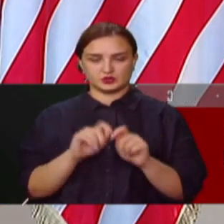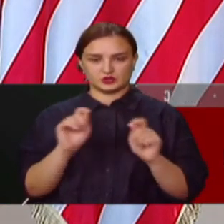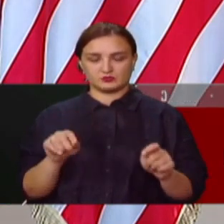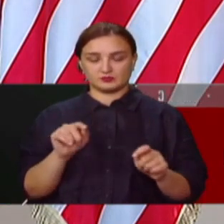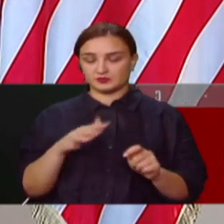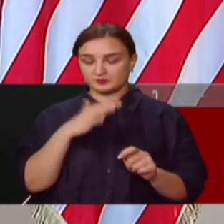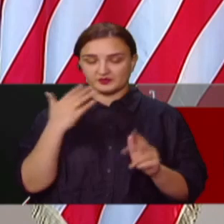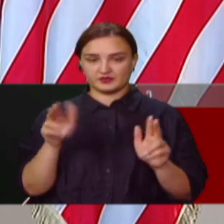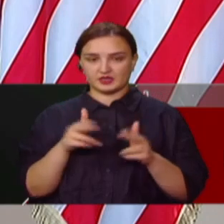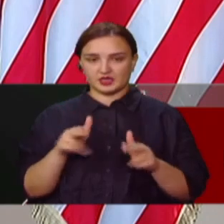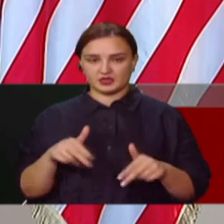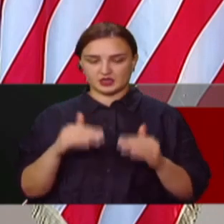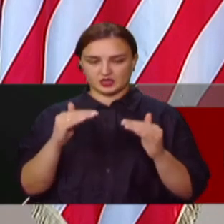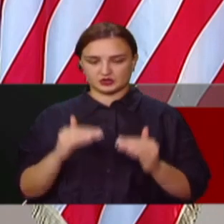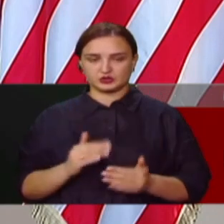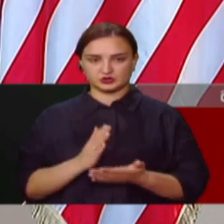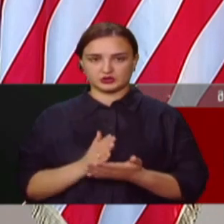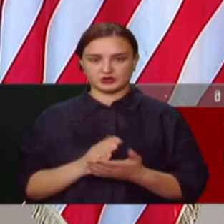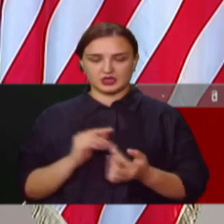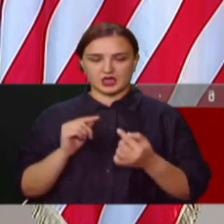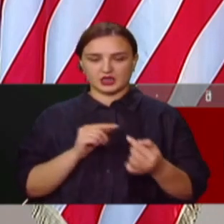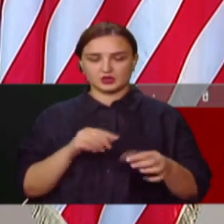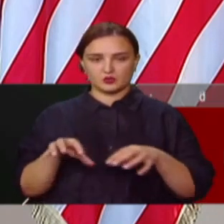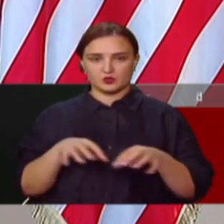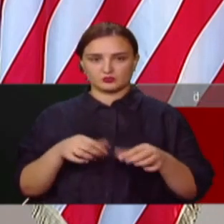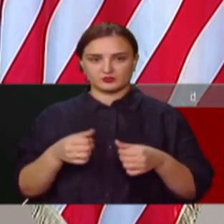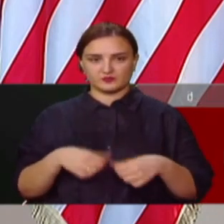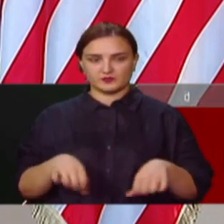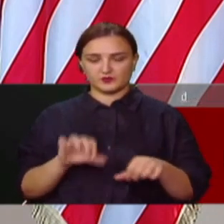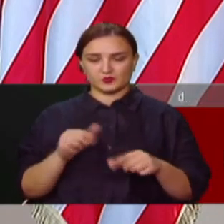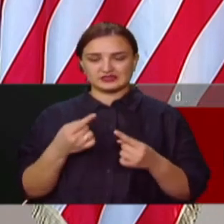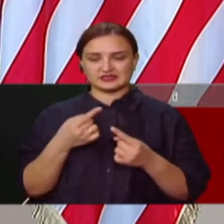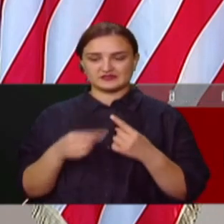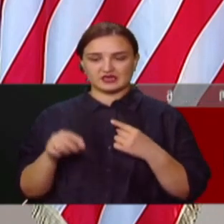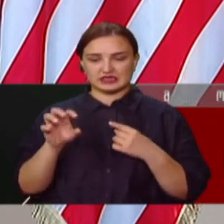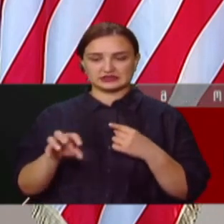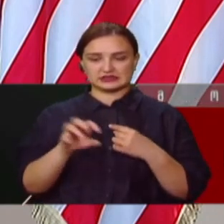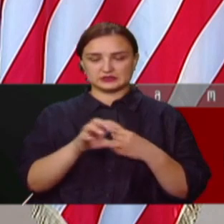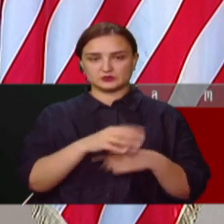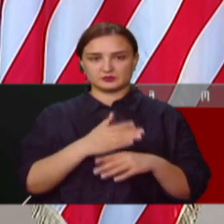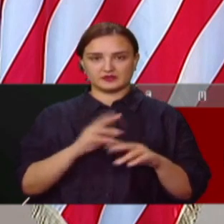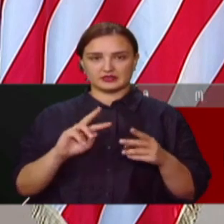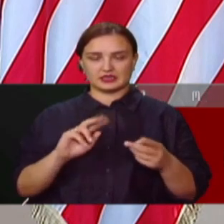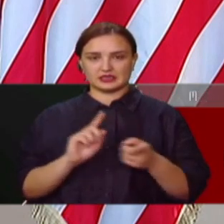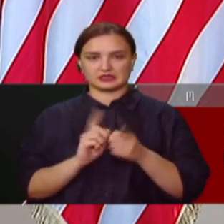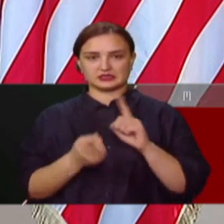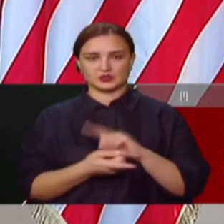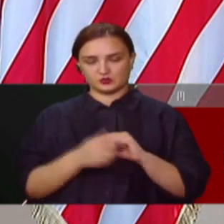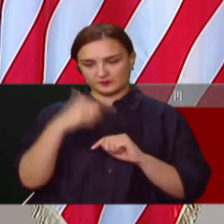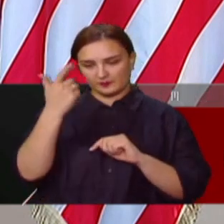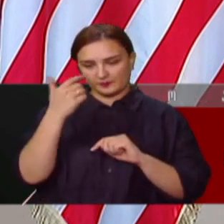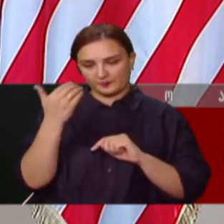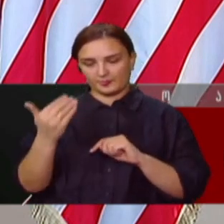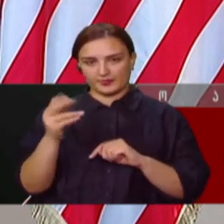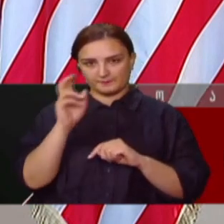არაერთი ანგარიში არსებობს. ანტიკორუფციული ბიურო, ისევე როგორც სხვა ინსტიტუციები, გადაქცეულია ივანიშვილის და